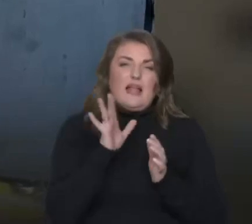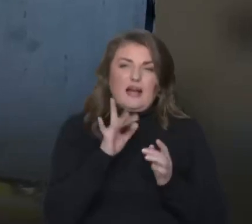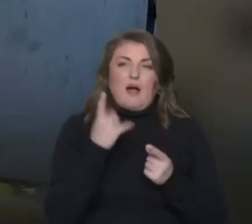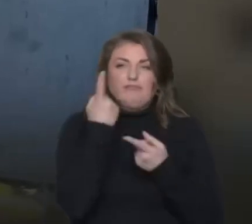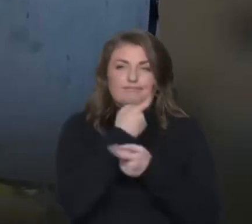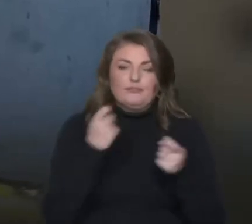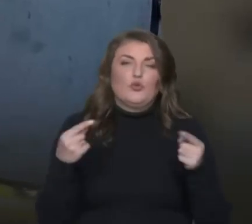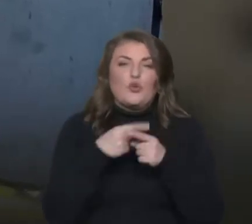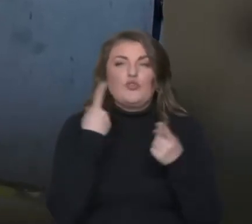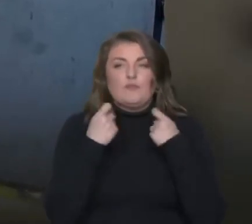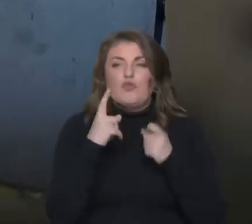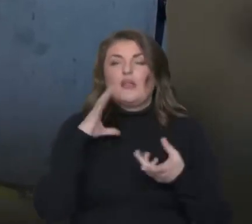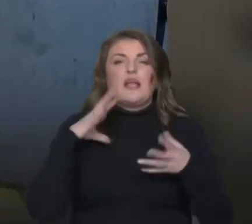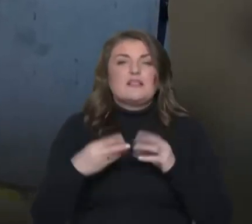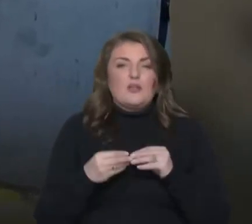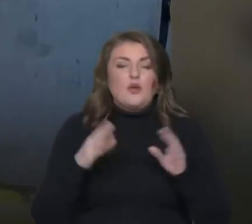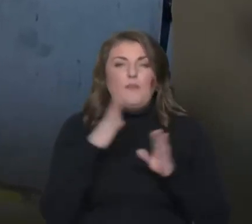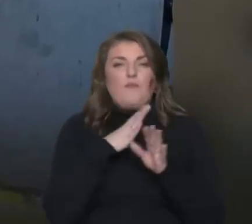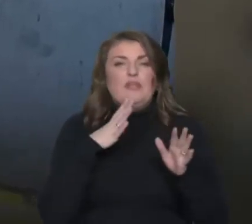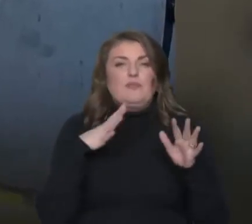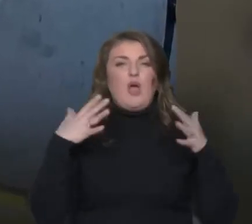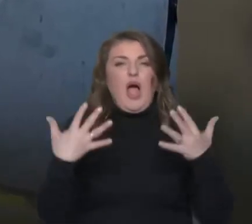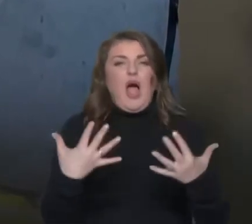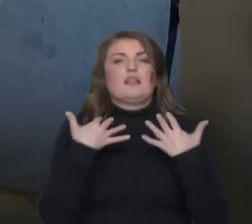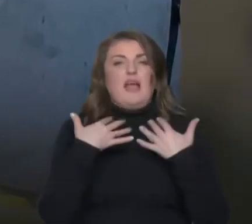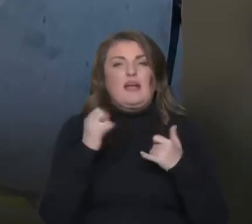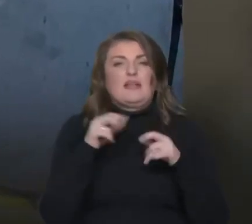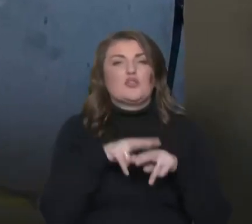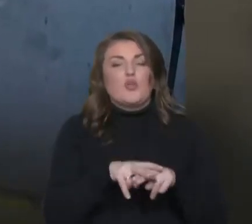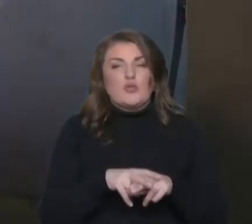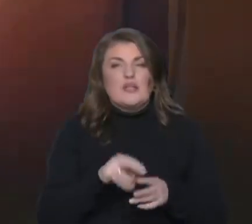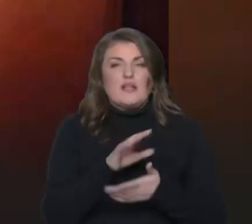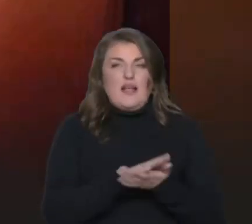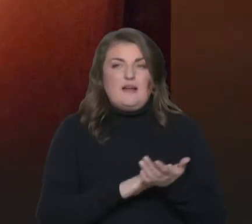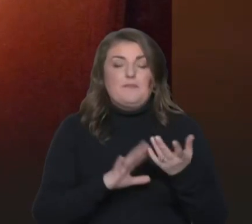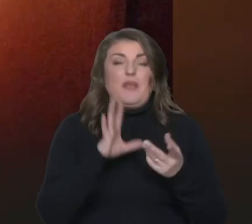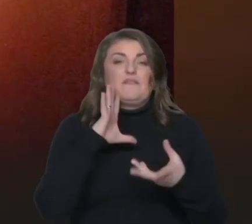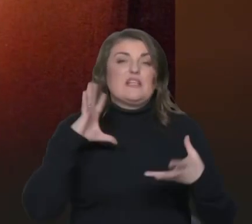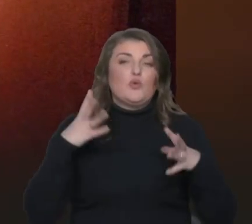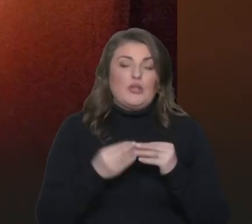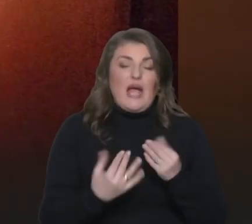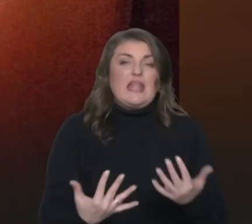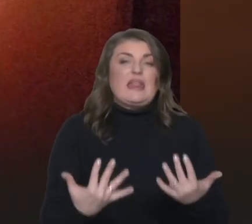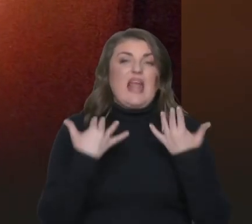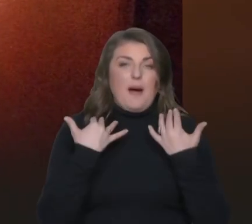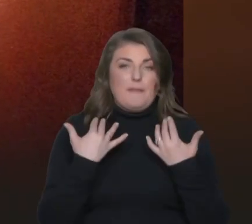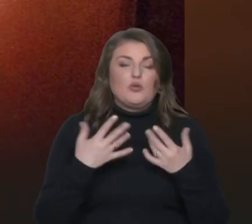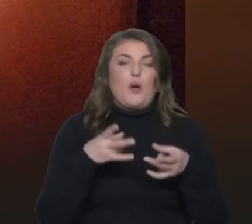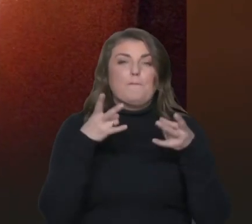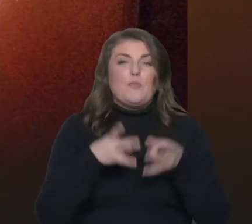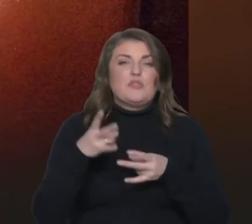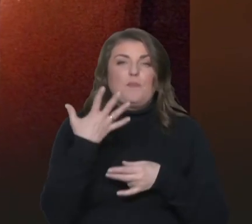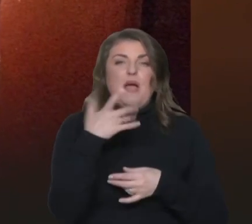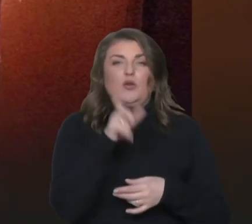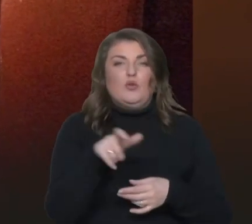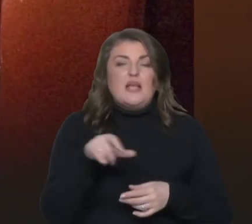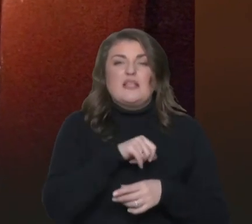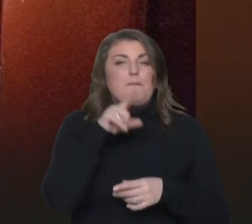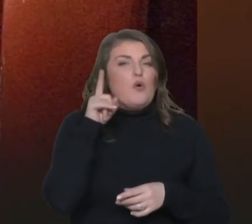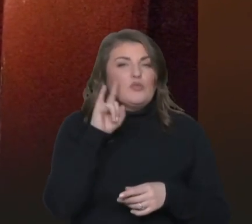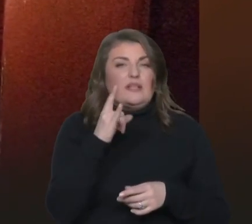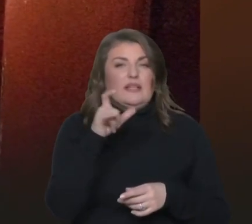уточнену інформацію щодо наслідків повітряної атаки на столицю. От далі цитата. В результаті нападу постраждало 5 людей,